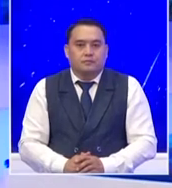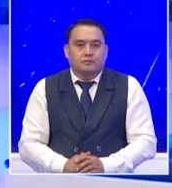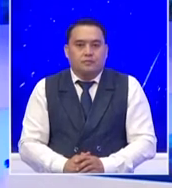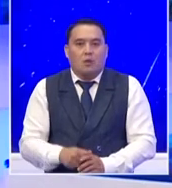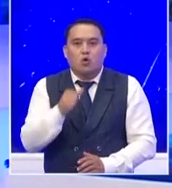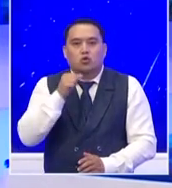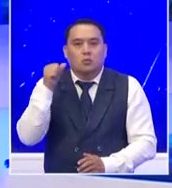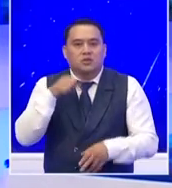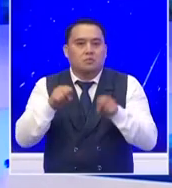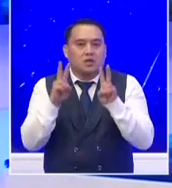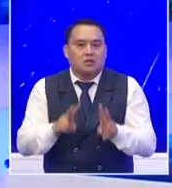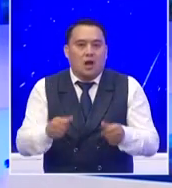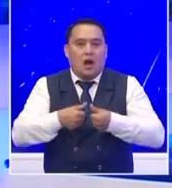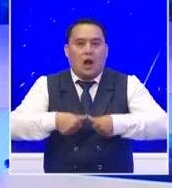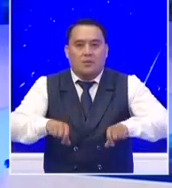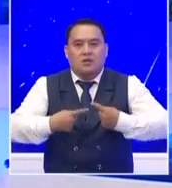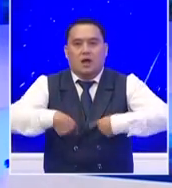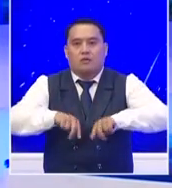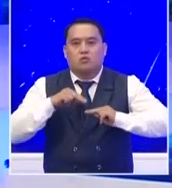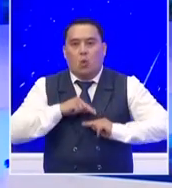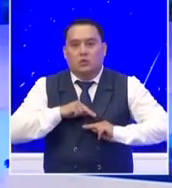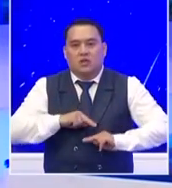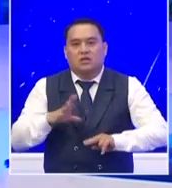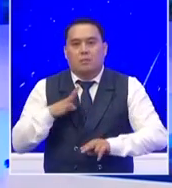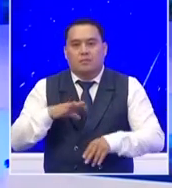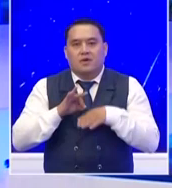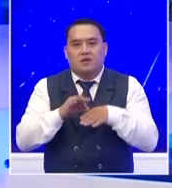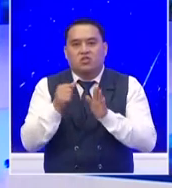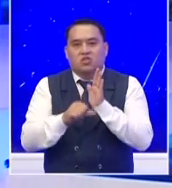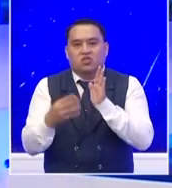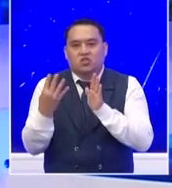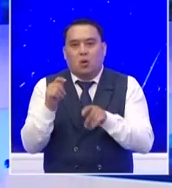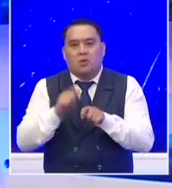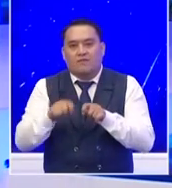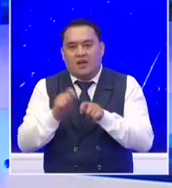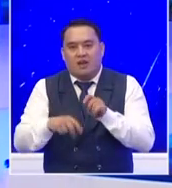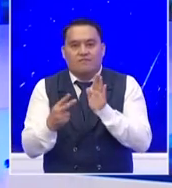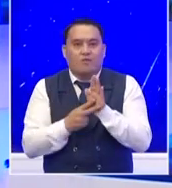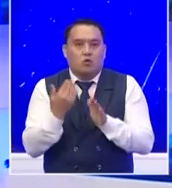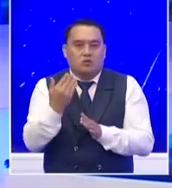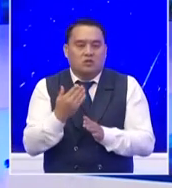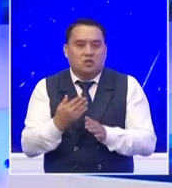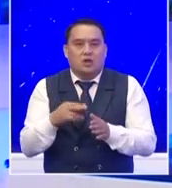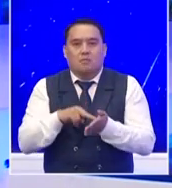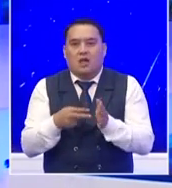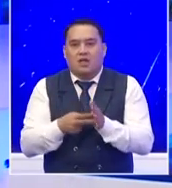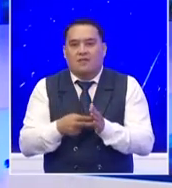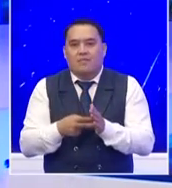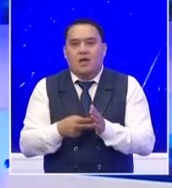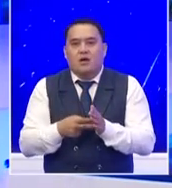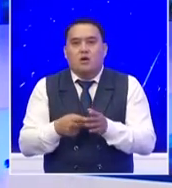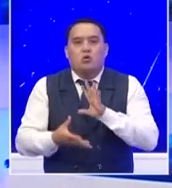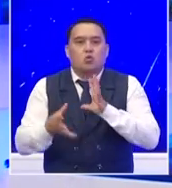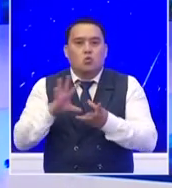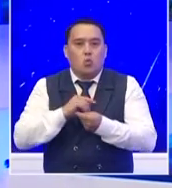Дополним, в прошлом году специальной комиссией Департамента труда и соцзащиты проведено 64 проверки, 8 из них внеплановые. В